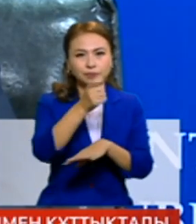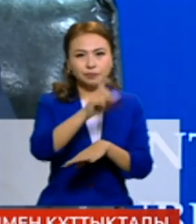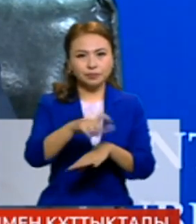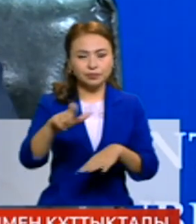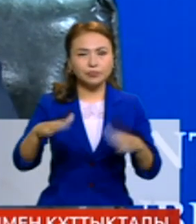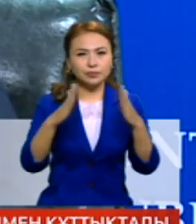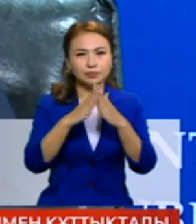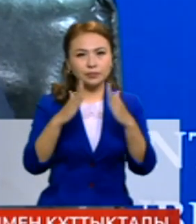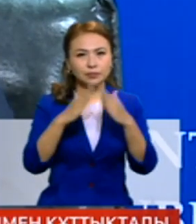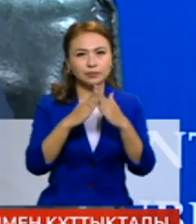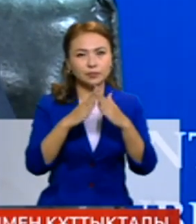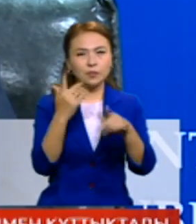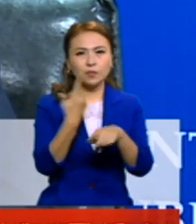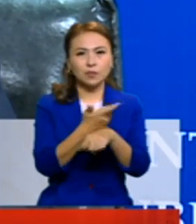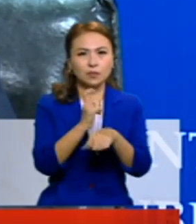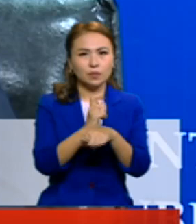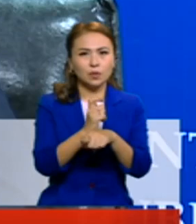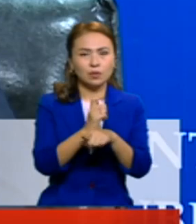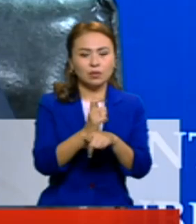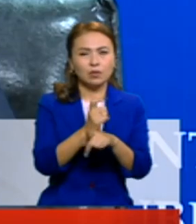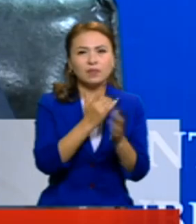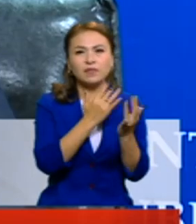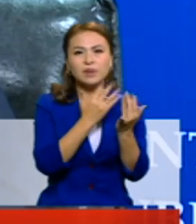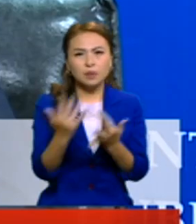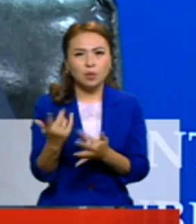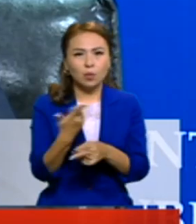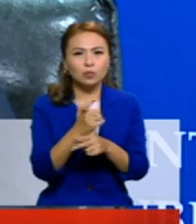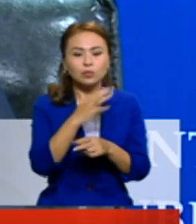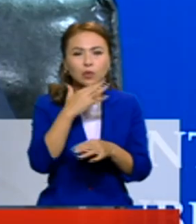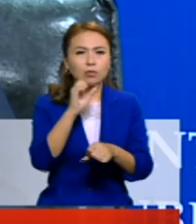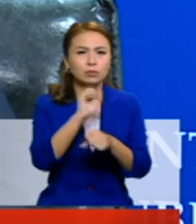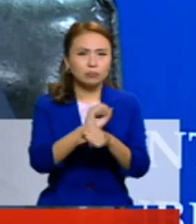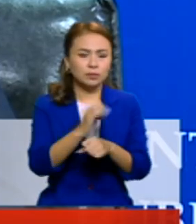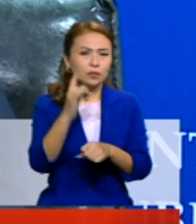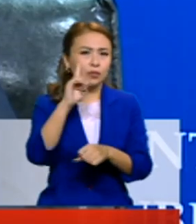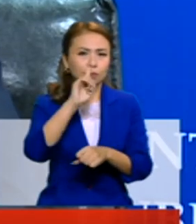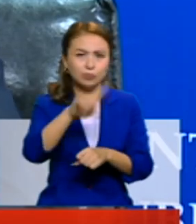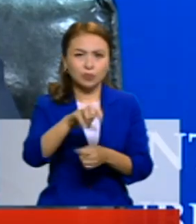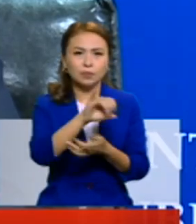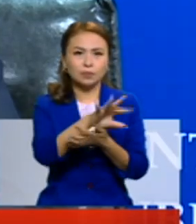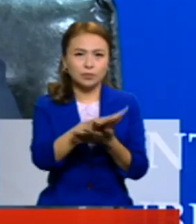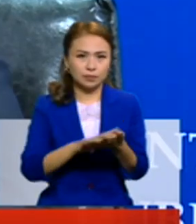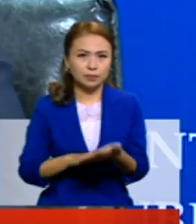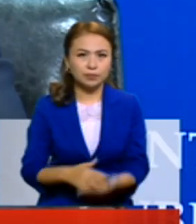пәтерлерге, үйлерге өте үлкен. Сонымен құрылысты біз тоқтамаймыз, оны жалғастырамыз.